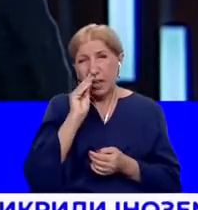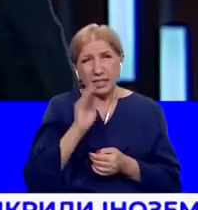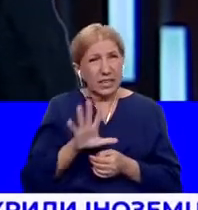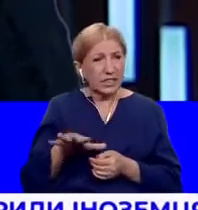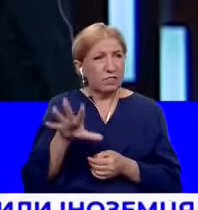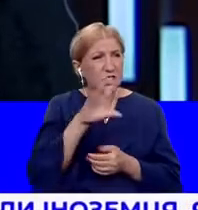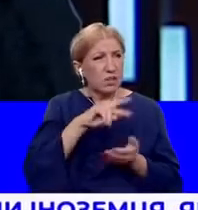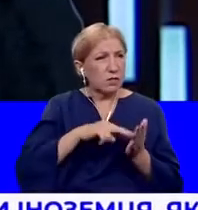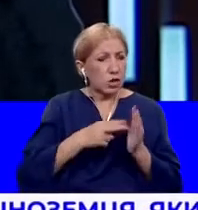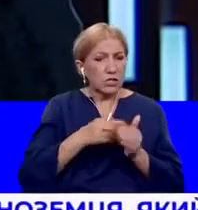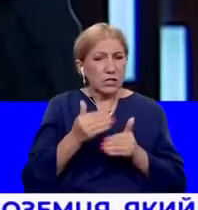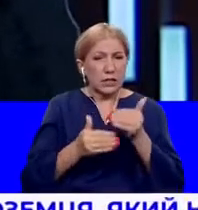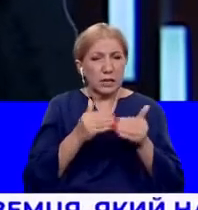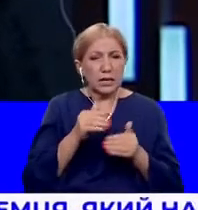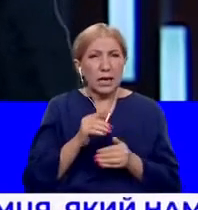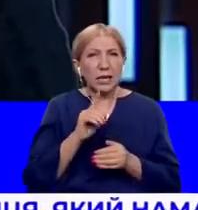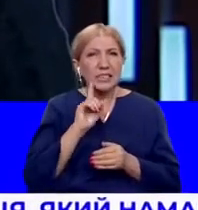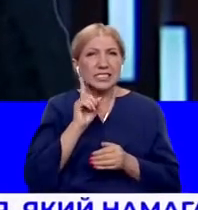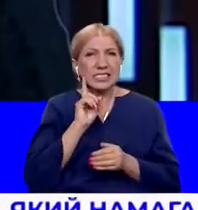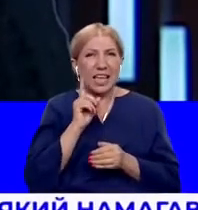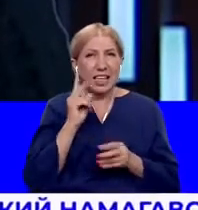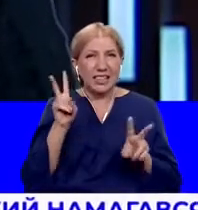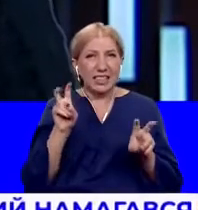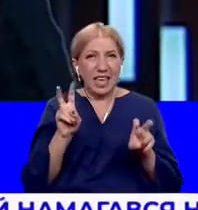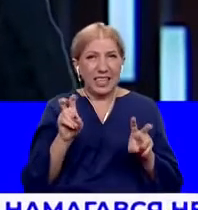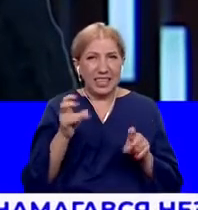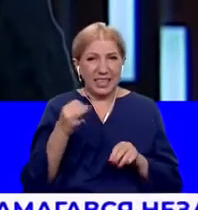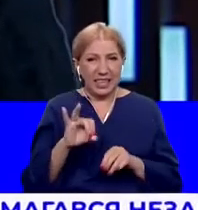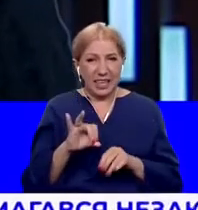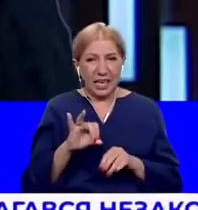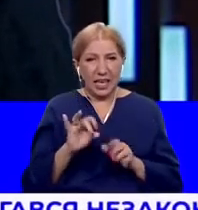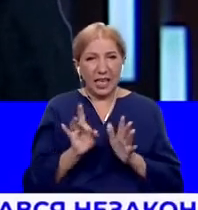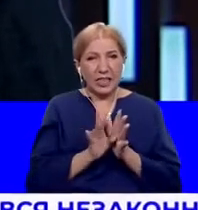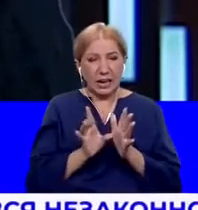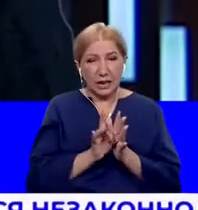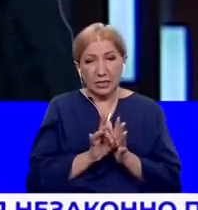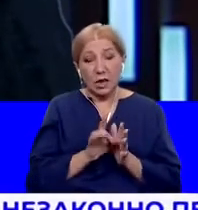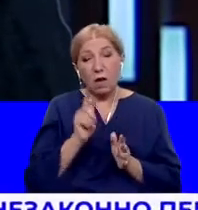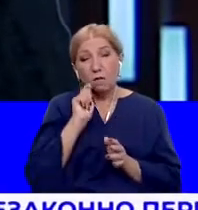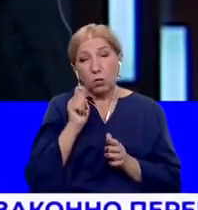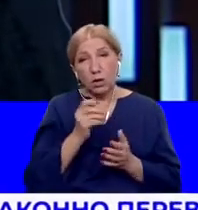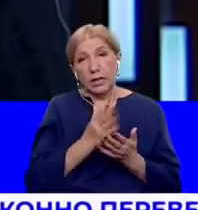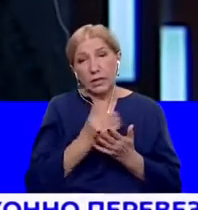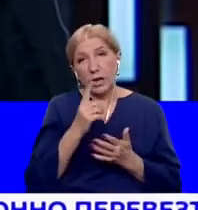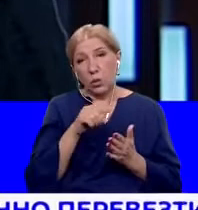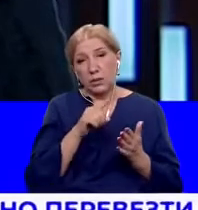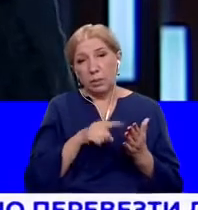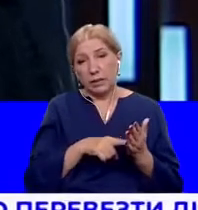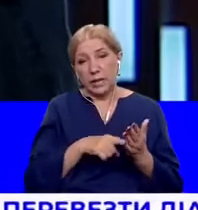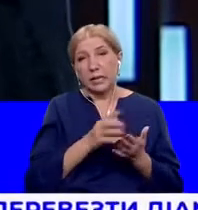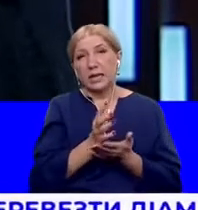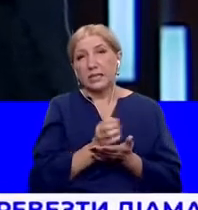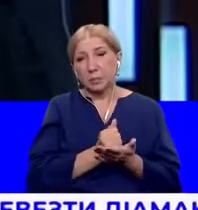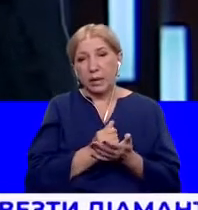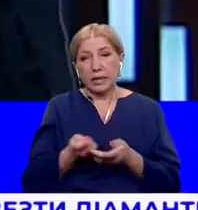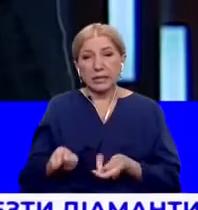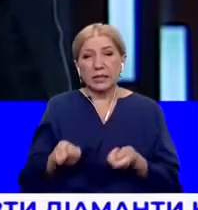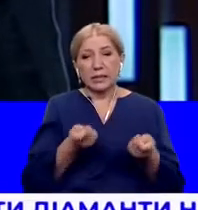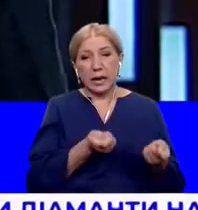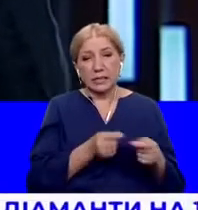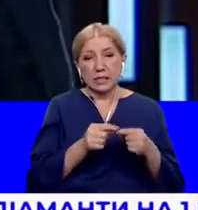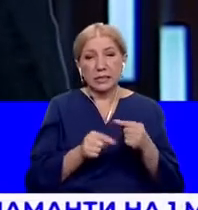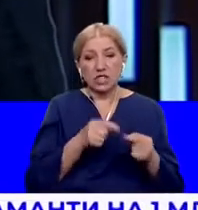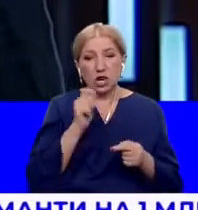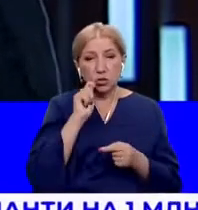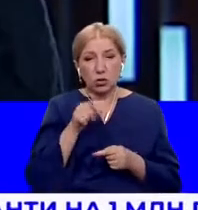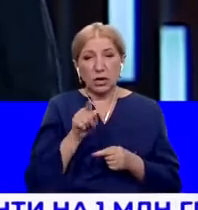всю стратегію по зеленій енергетиці. Тому в Україні є одне питання – це зберегти транзит через